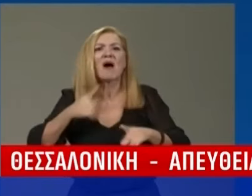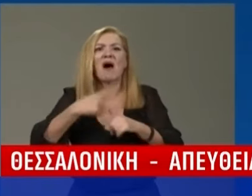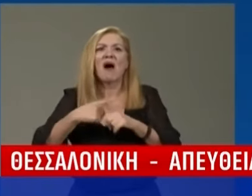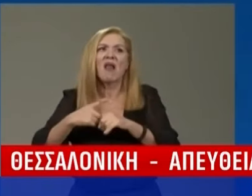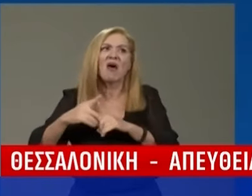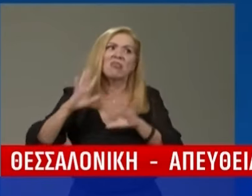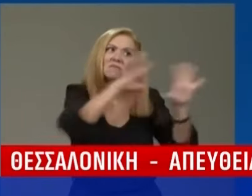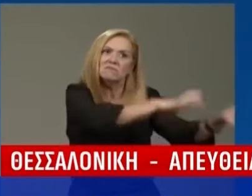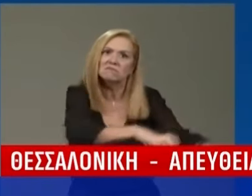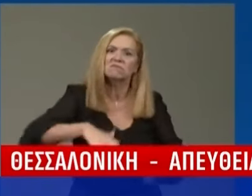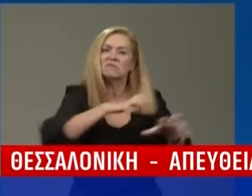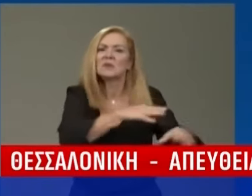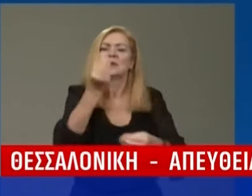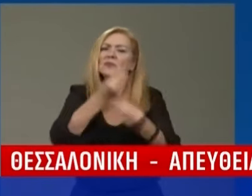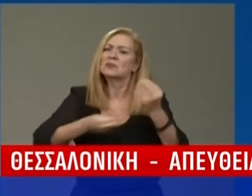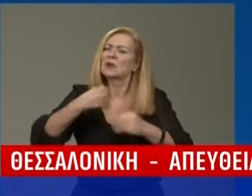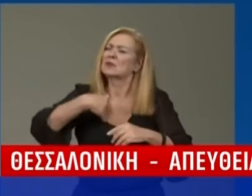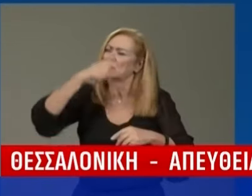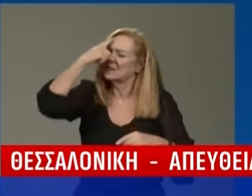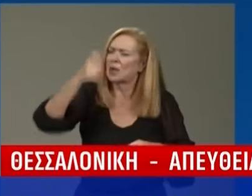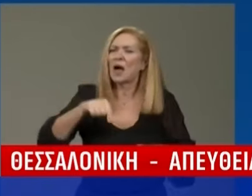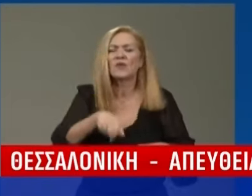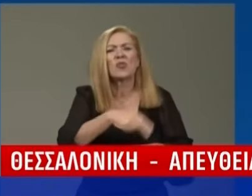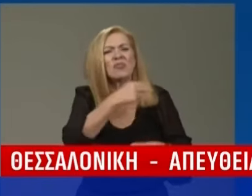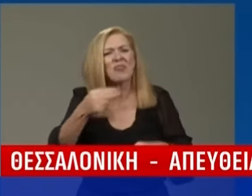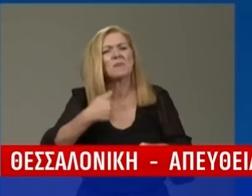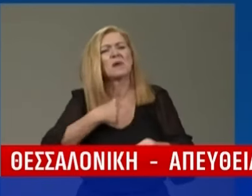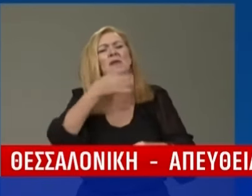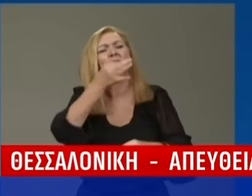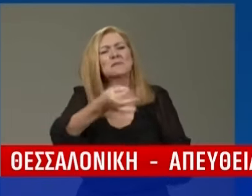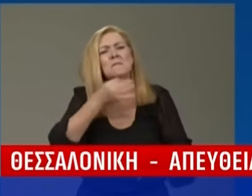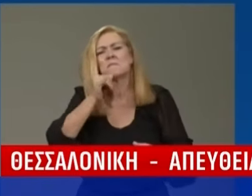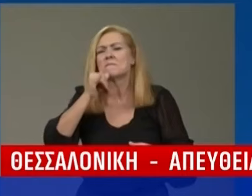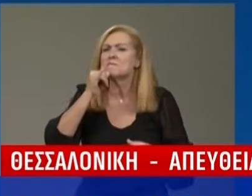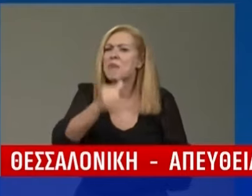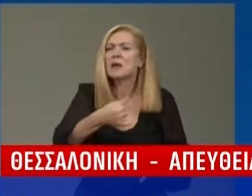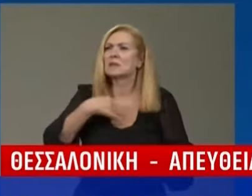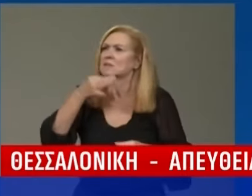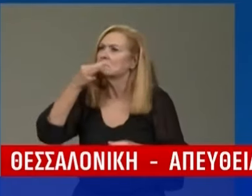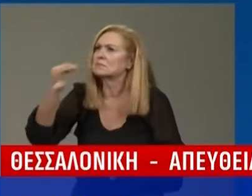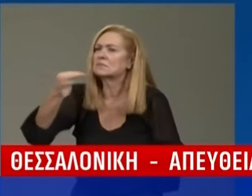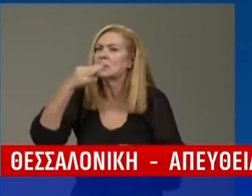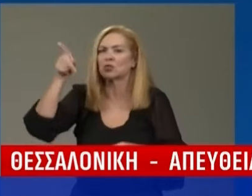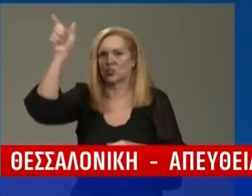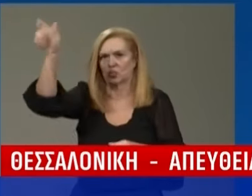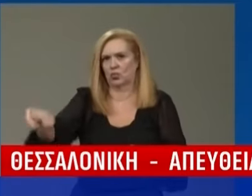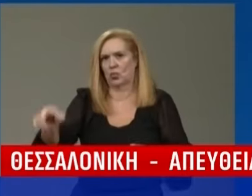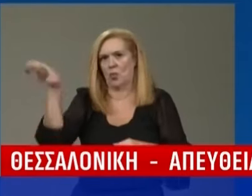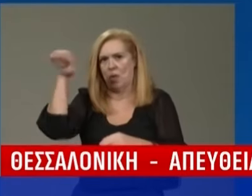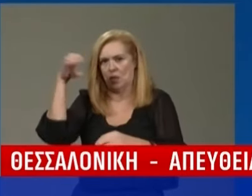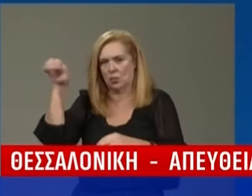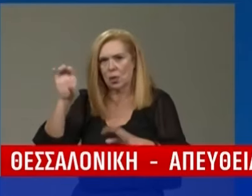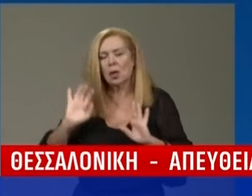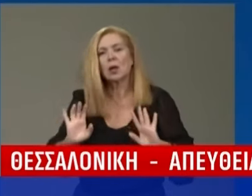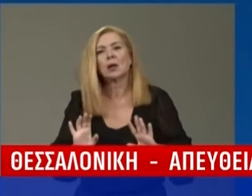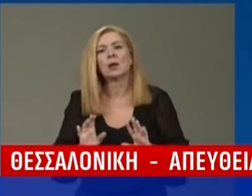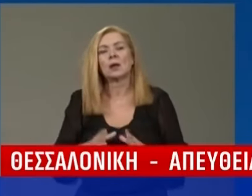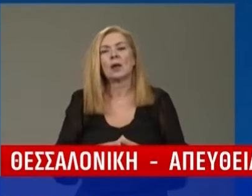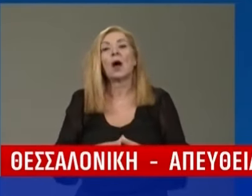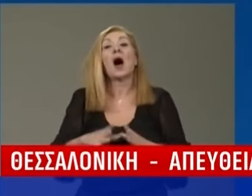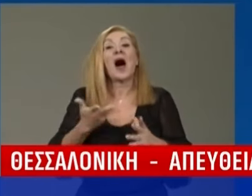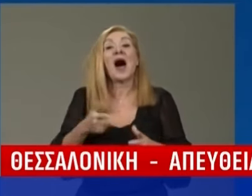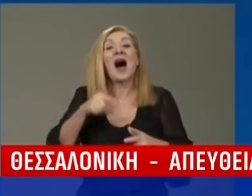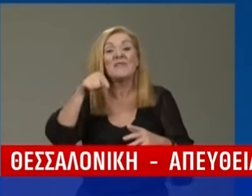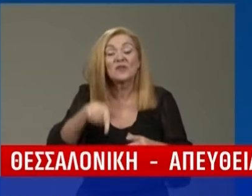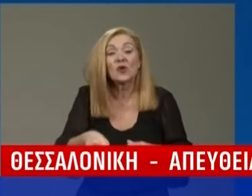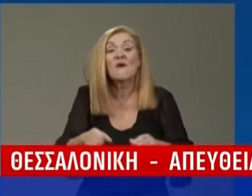Αυτό είναι ένα ζήτημα το οποίο πάντα το θέτω και θα εξακολουθώ να το θέτω στον πρόεδρο Ερντογάν και αποτελεί και την